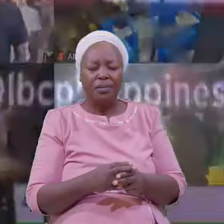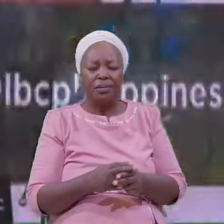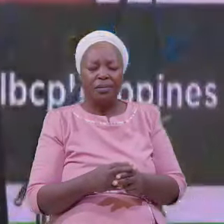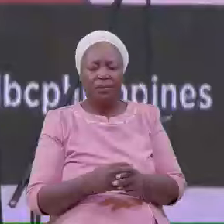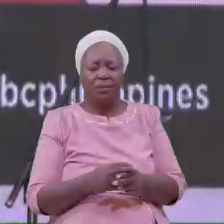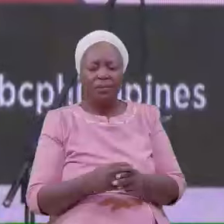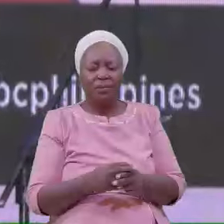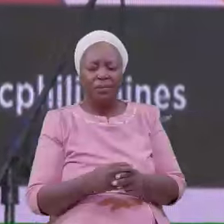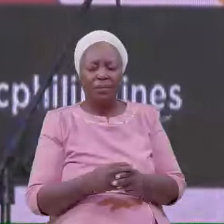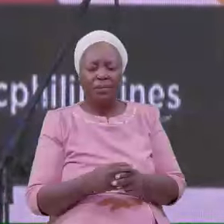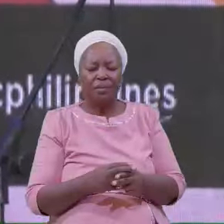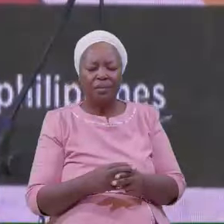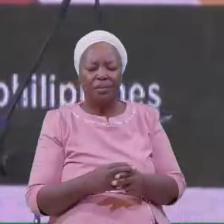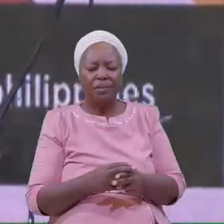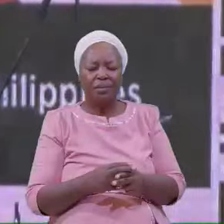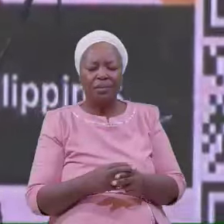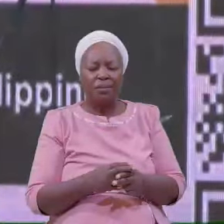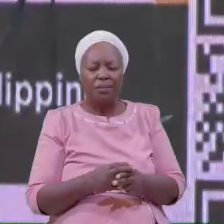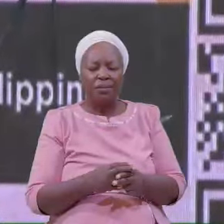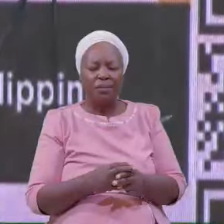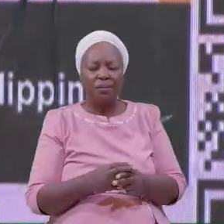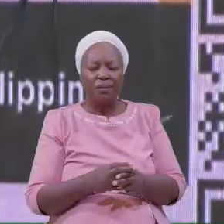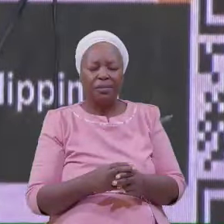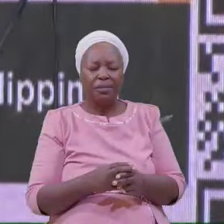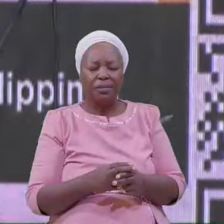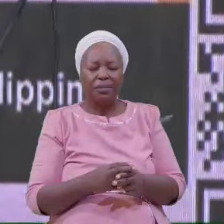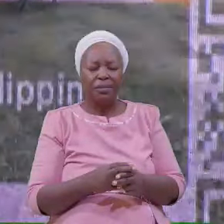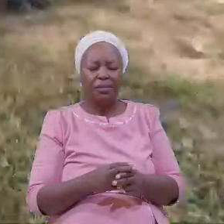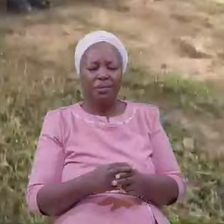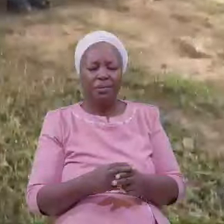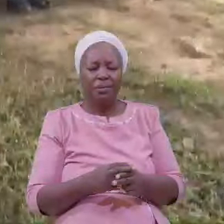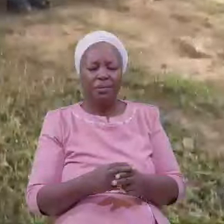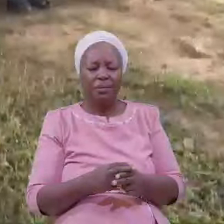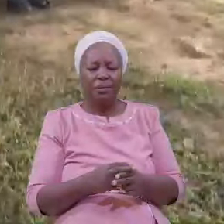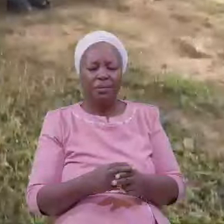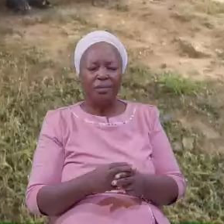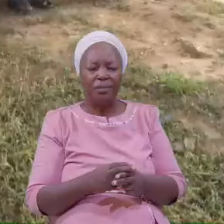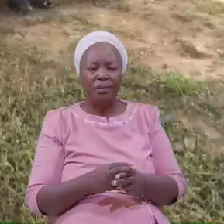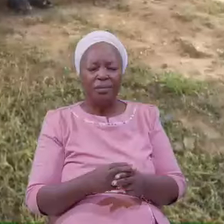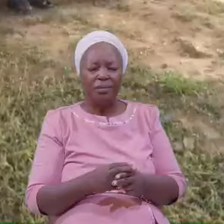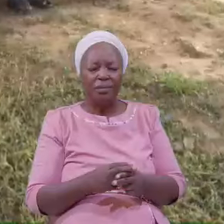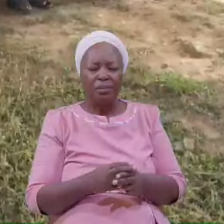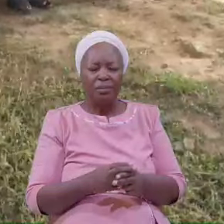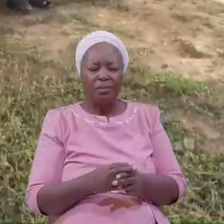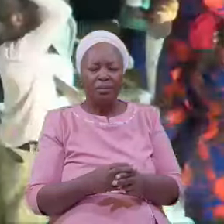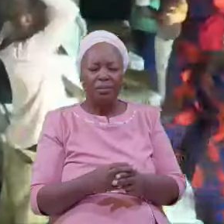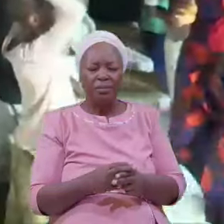kanilang karamdaman, to my right, to my left, sa aking kanan, sa kaliwa, sa harapan at sa likod, healing in